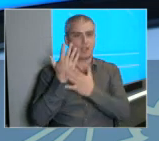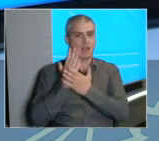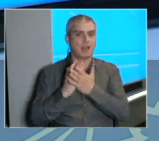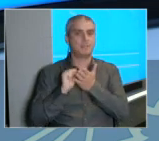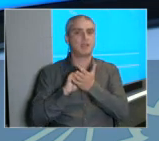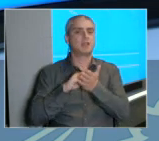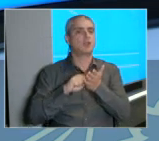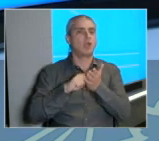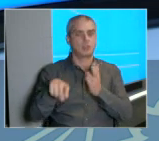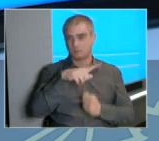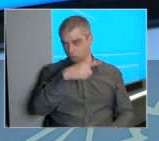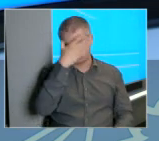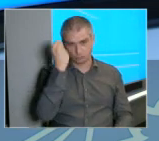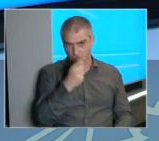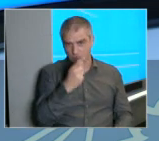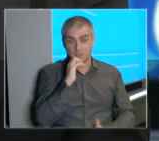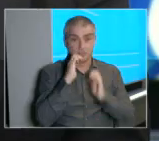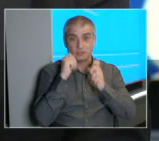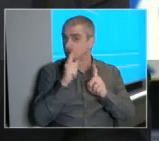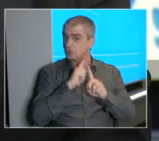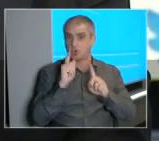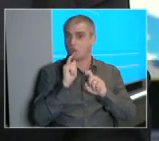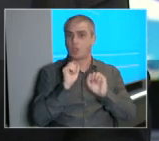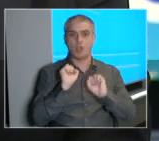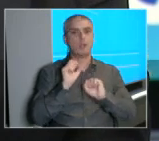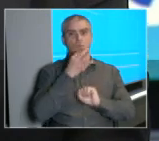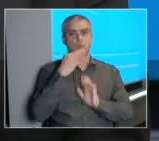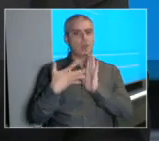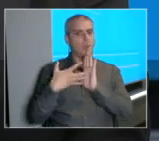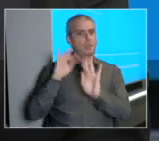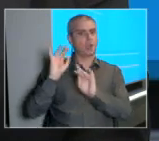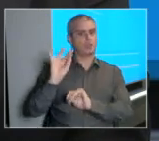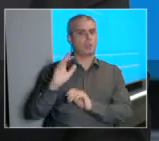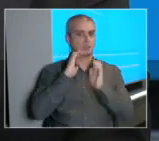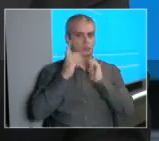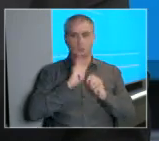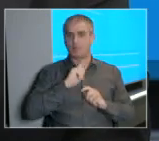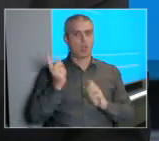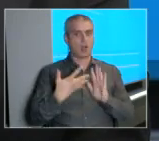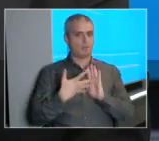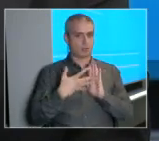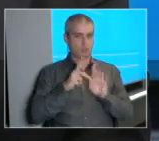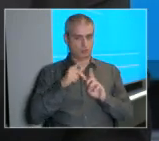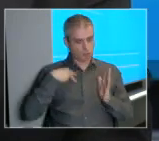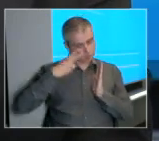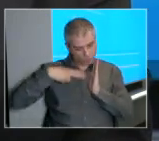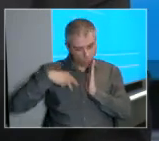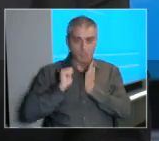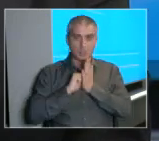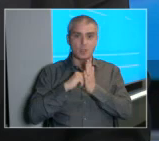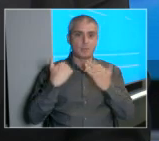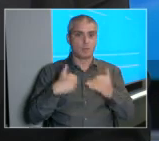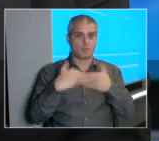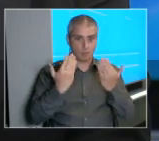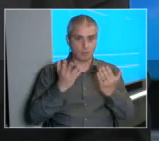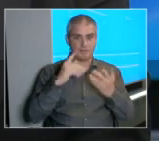מן העיתונאים, הוא שוכח שהתקשורת היא לא חסינה מפני ביקורת. ולא כל ביקורת, כפי שאני קורא בעיתונים, גם הבוקר,